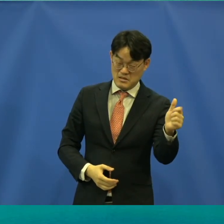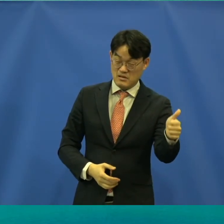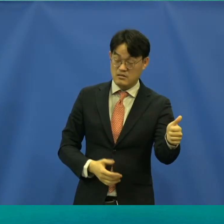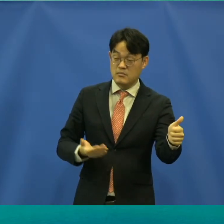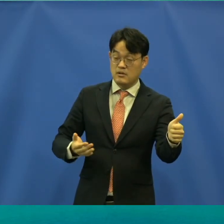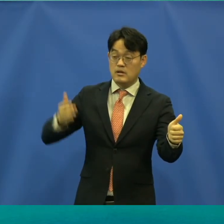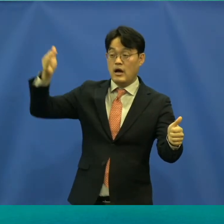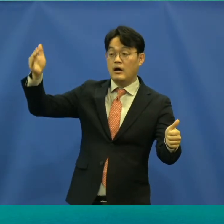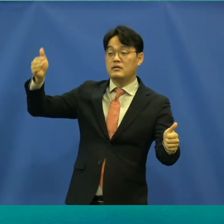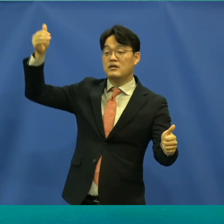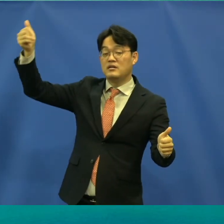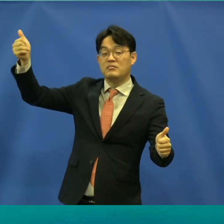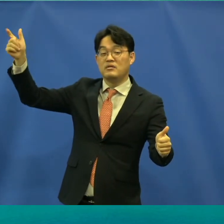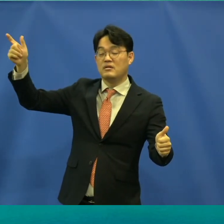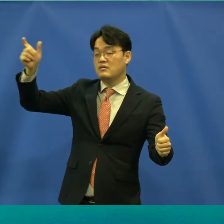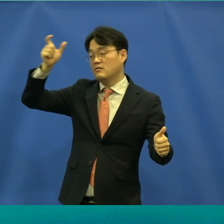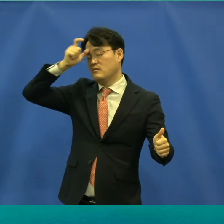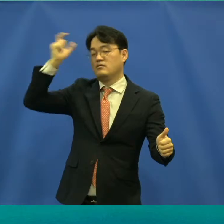고집이 셉니다.